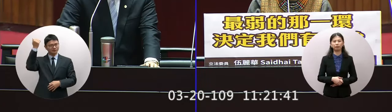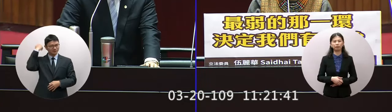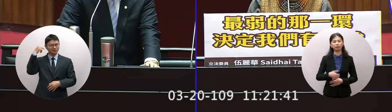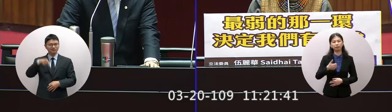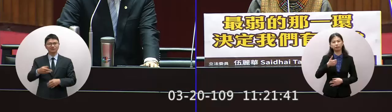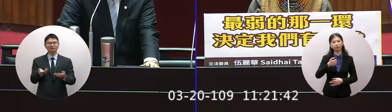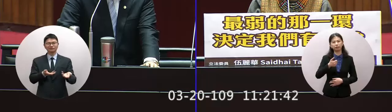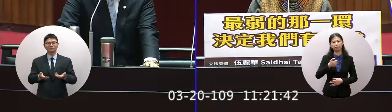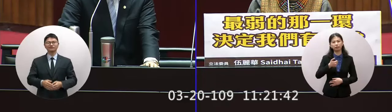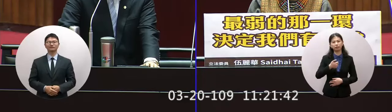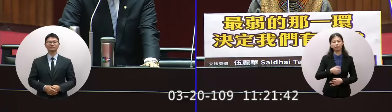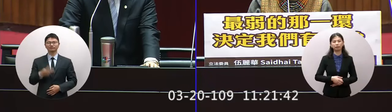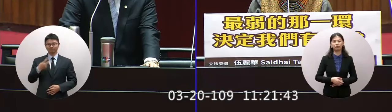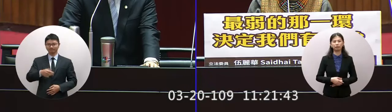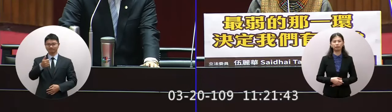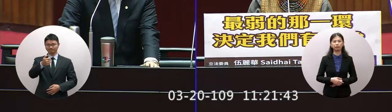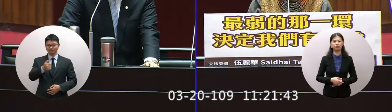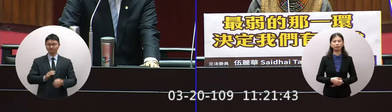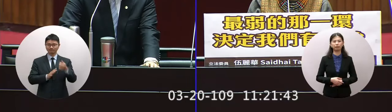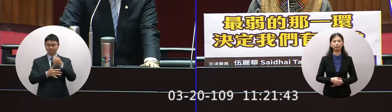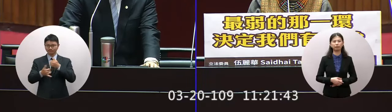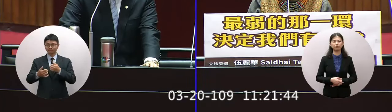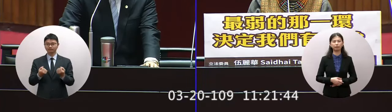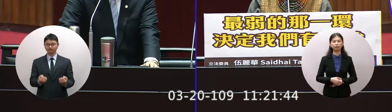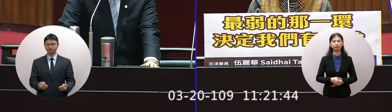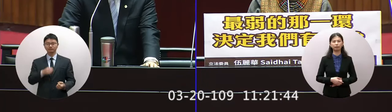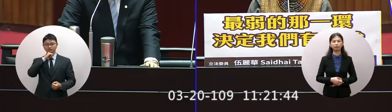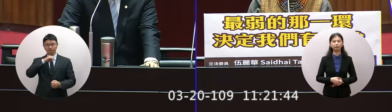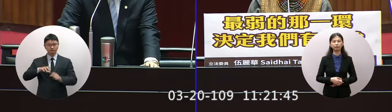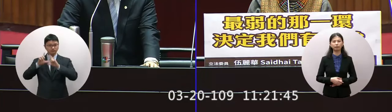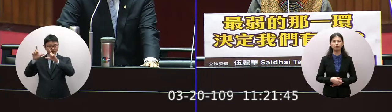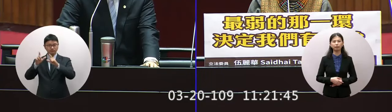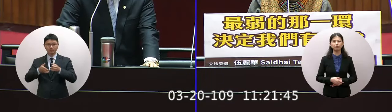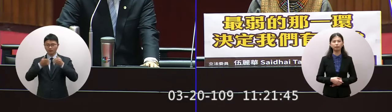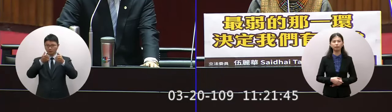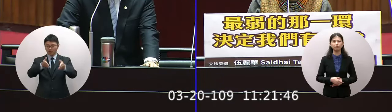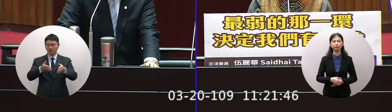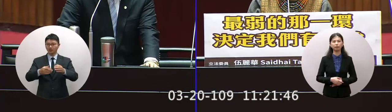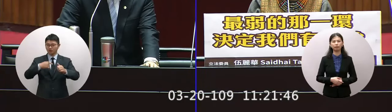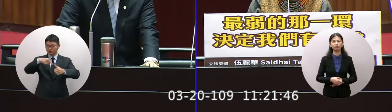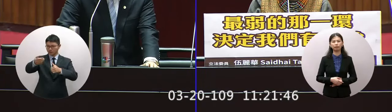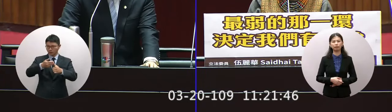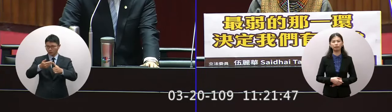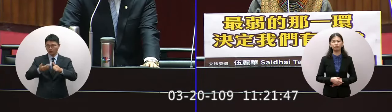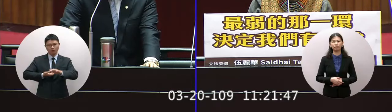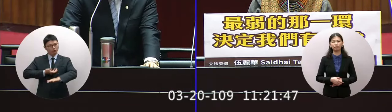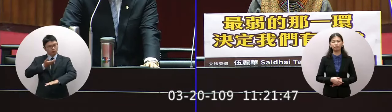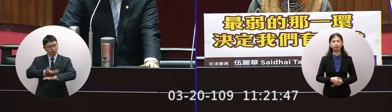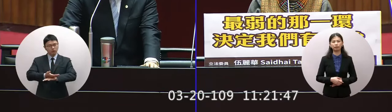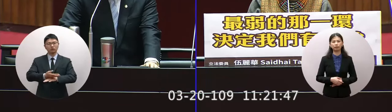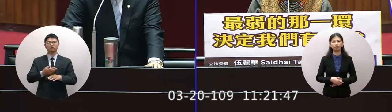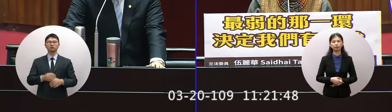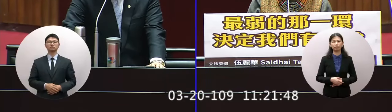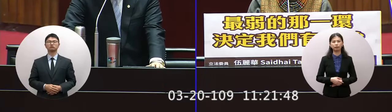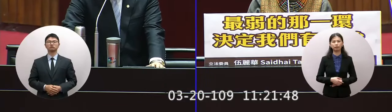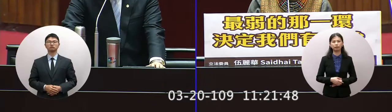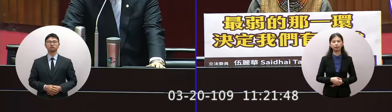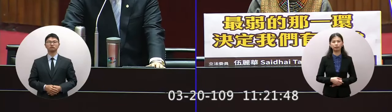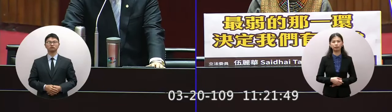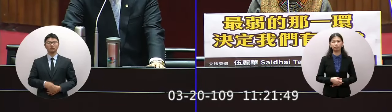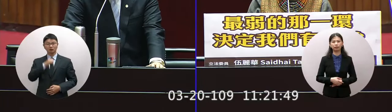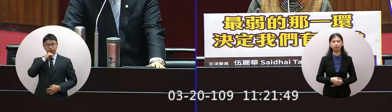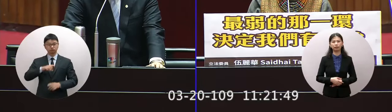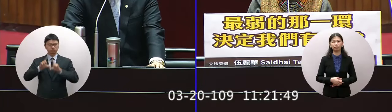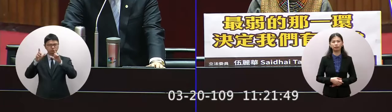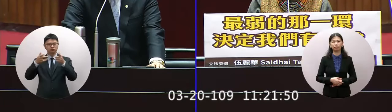谢谢。 也很谢谢委员在屏东为教育所做的贡献。屏东很多的年轻人，